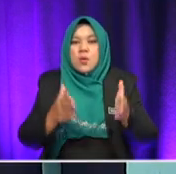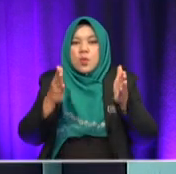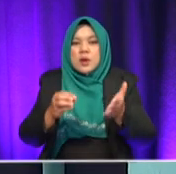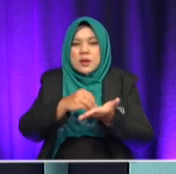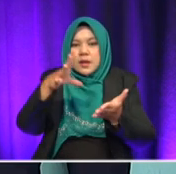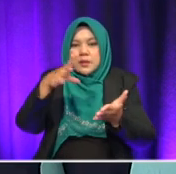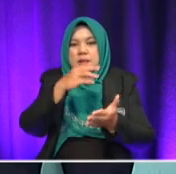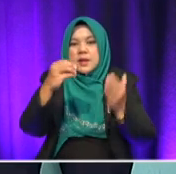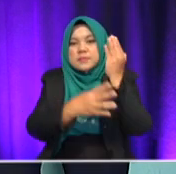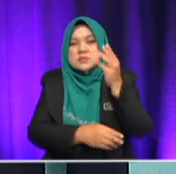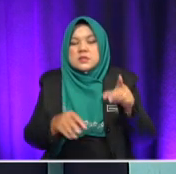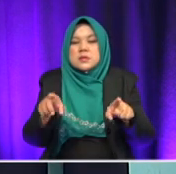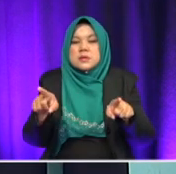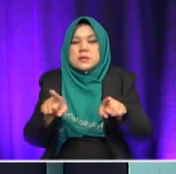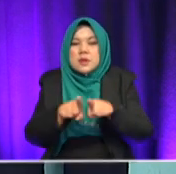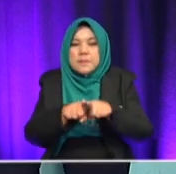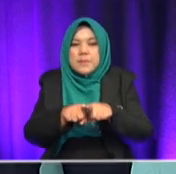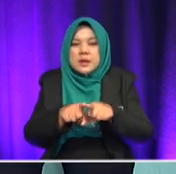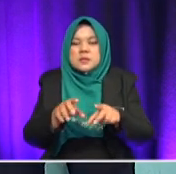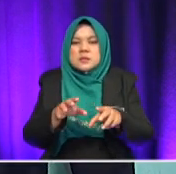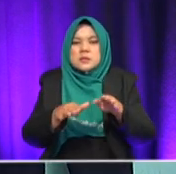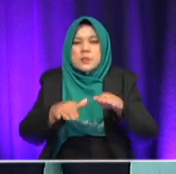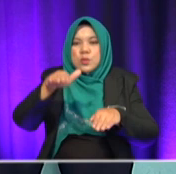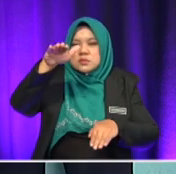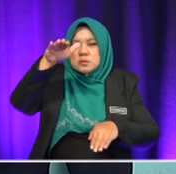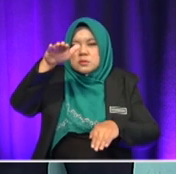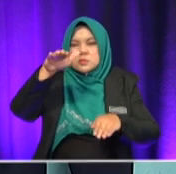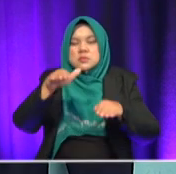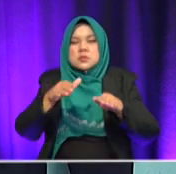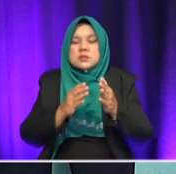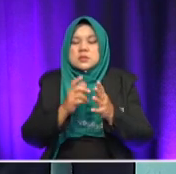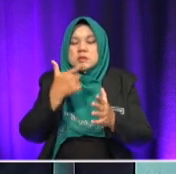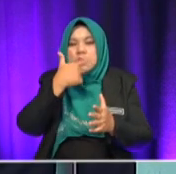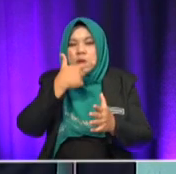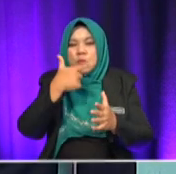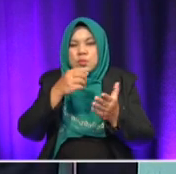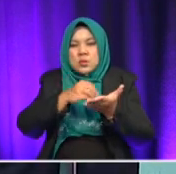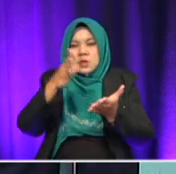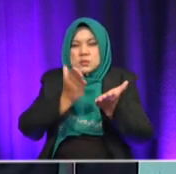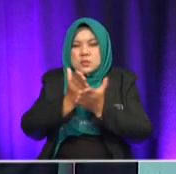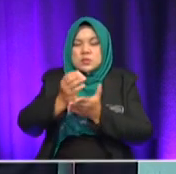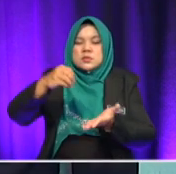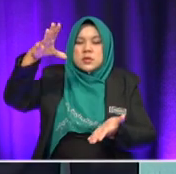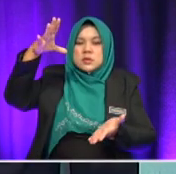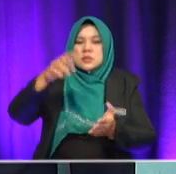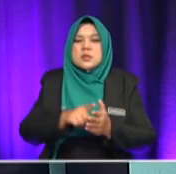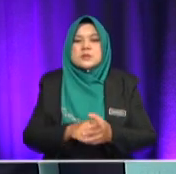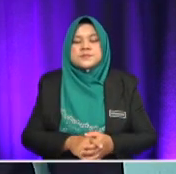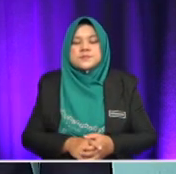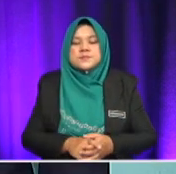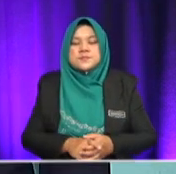dapatlah nampak terlalu ketaro yang kaya terus kaya yang miskin terus miskin sistem Islam sangat